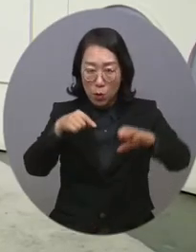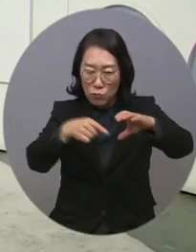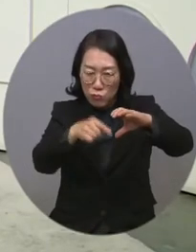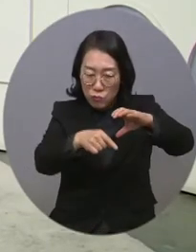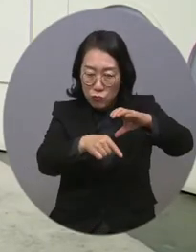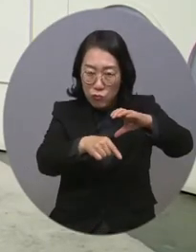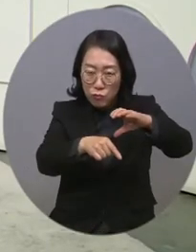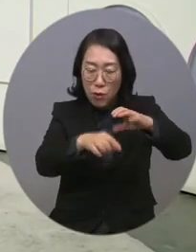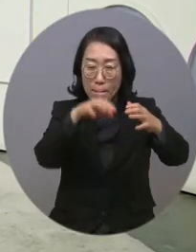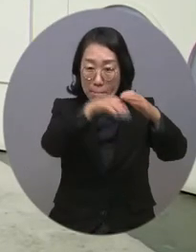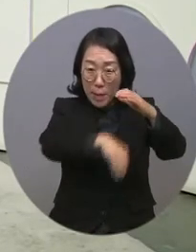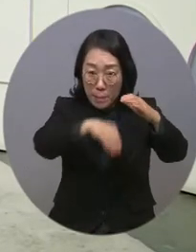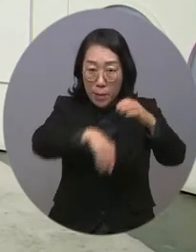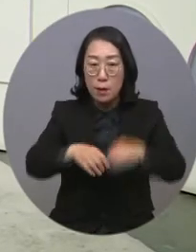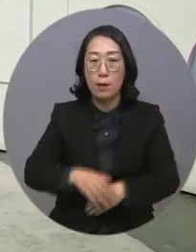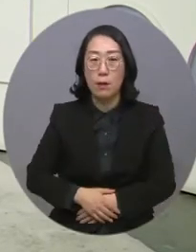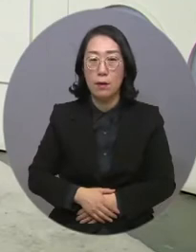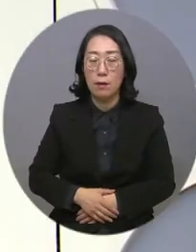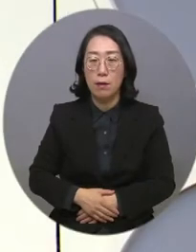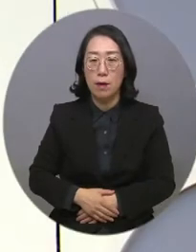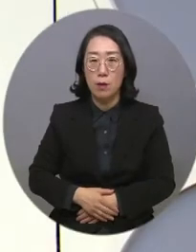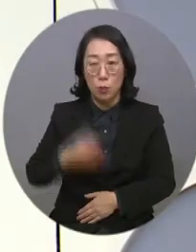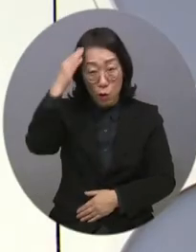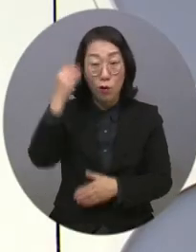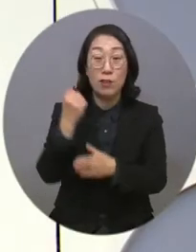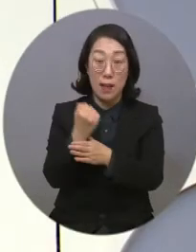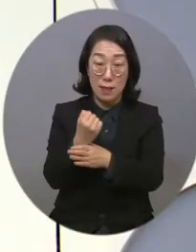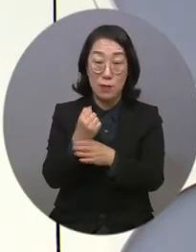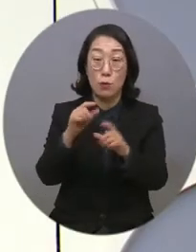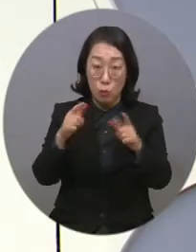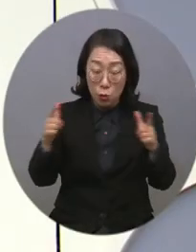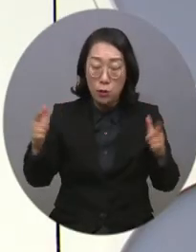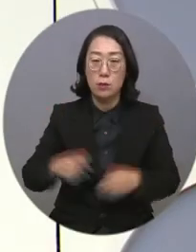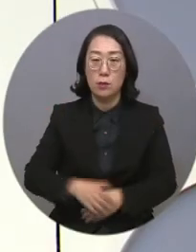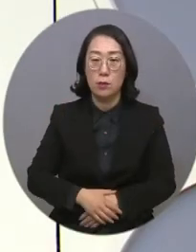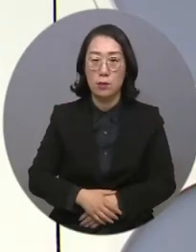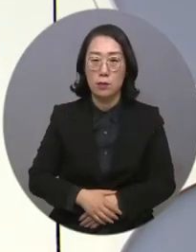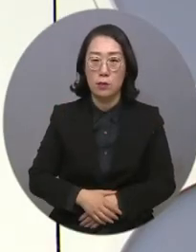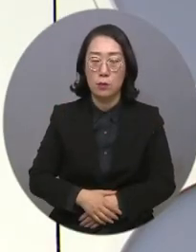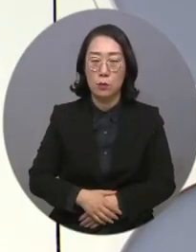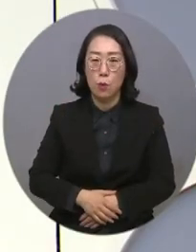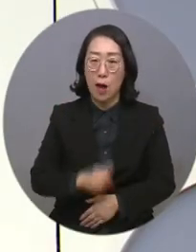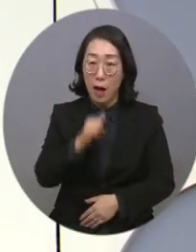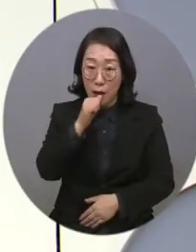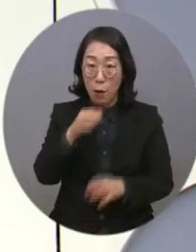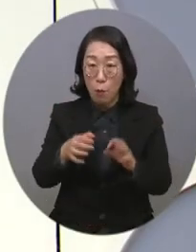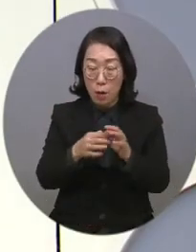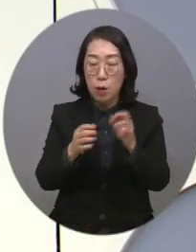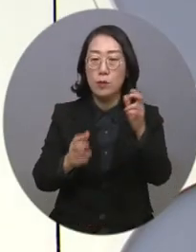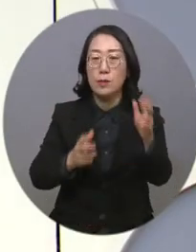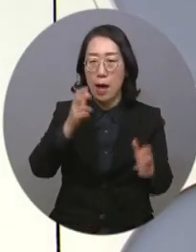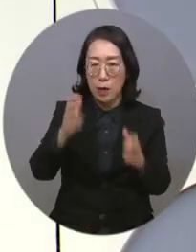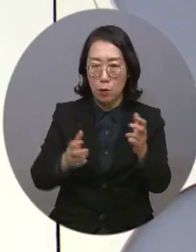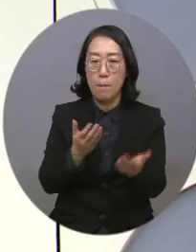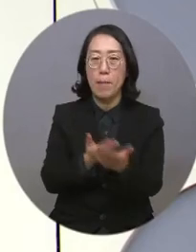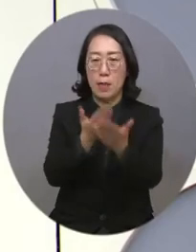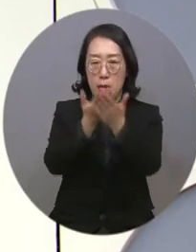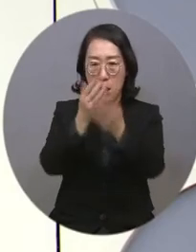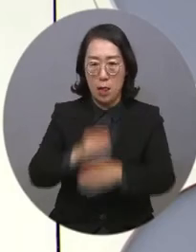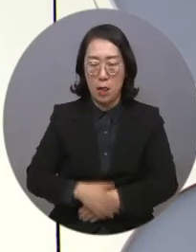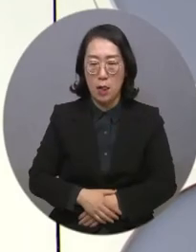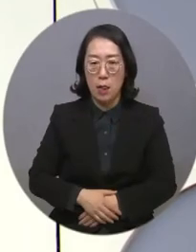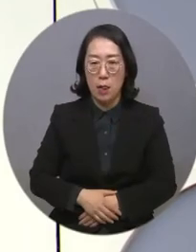뭐 옛날에 석탄도 아주 중요한 산업이었고요. 그런 식으로 이제 철강 산업이 굉장히 발달한다. 체코가 이 철강 산업이 유럽에서